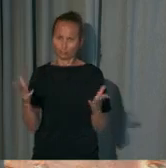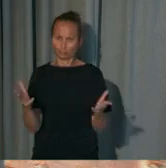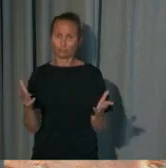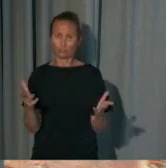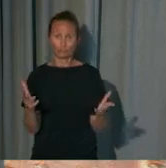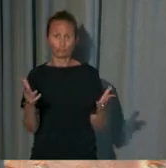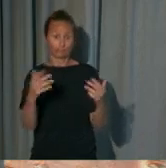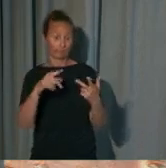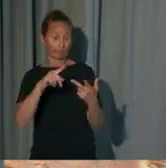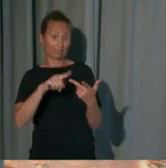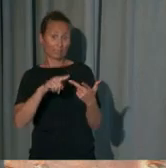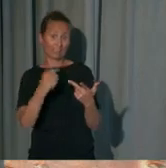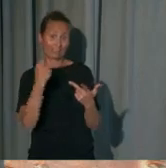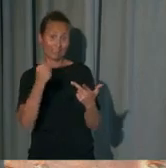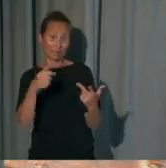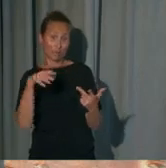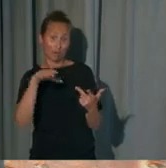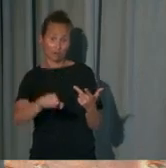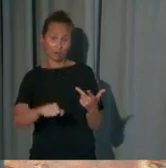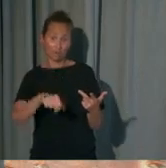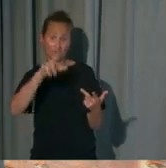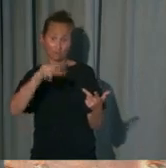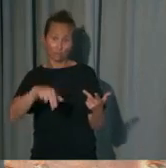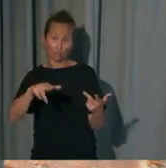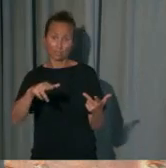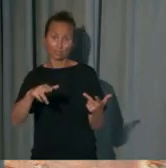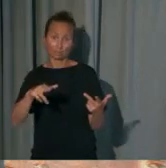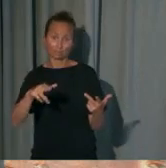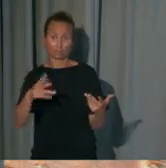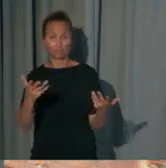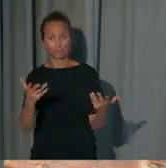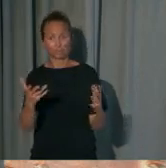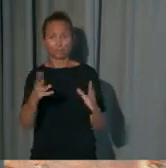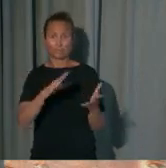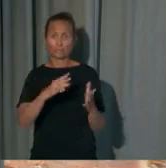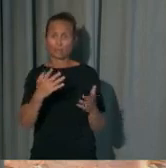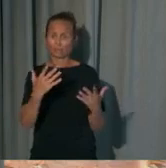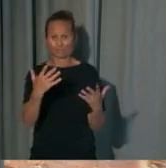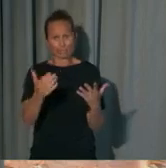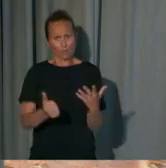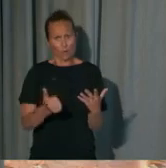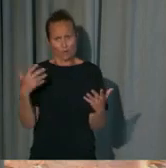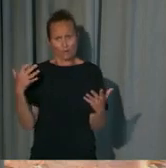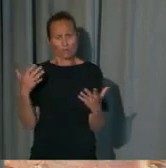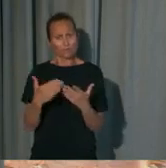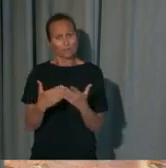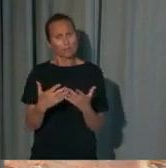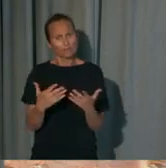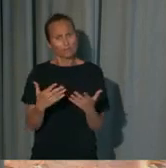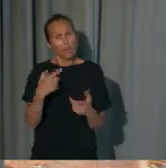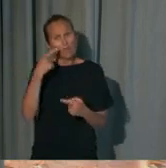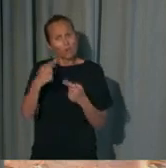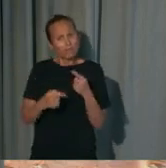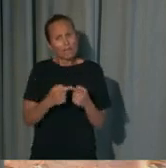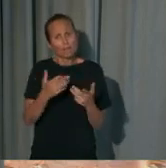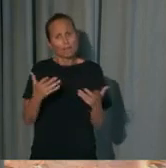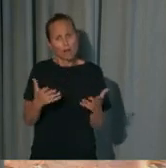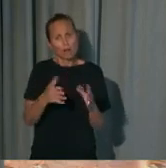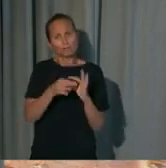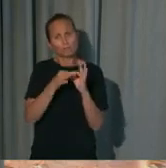Dette er jo det tredje terrorangrepet i Norge på et drøyt tiår. Hva sier det